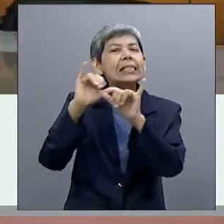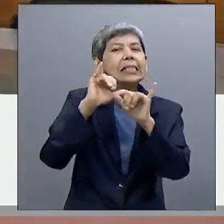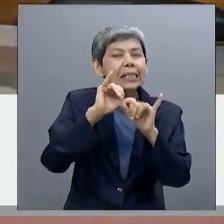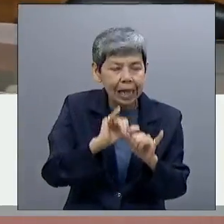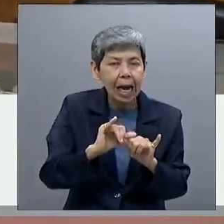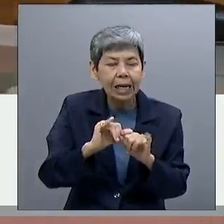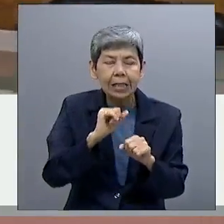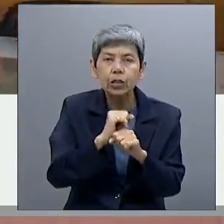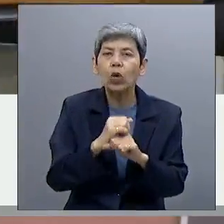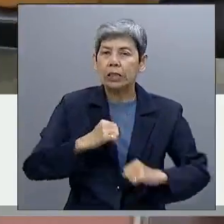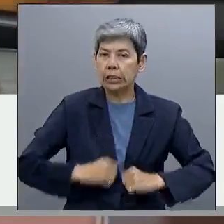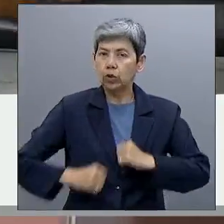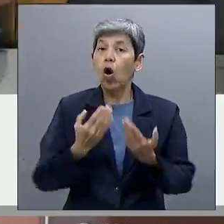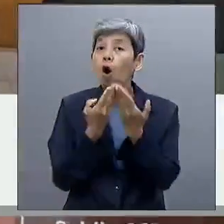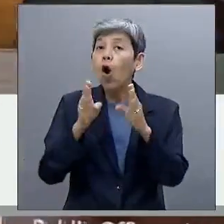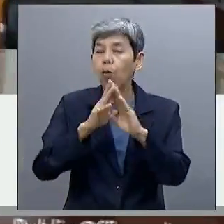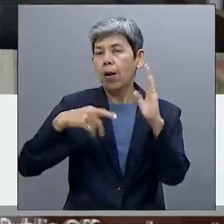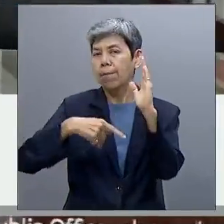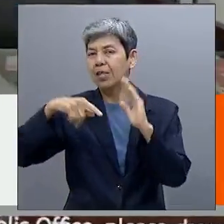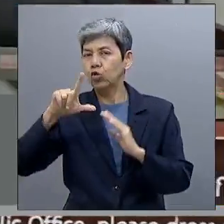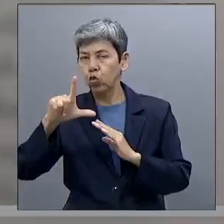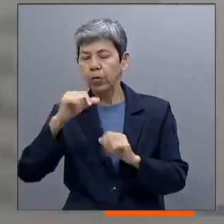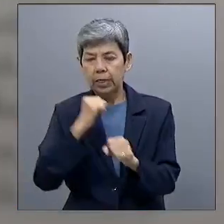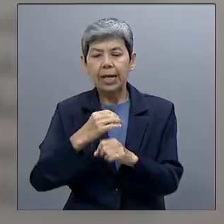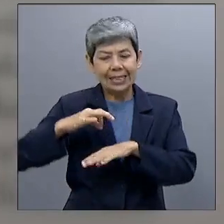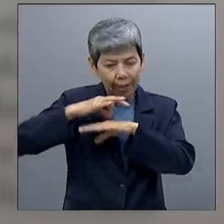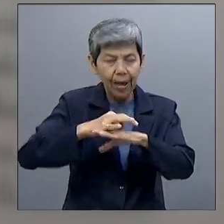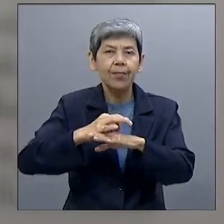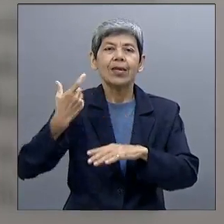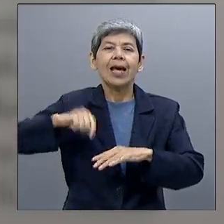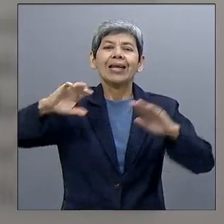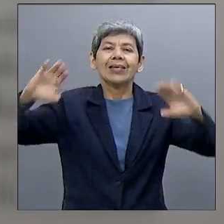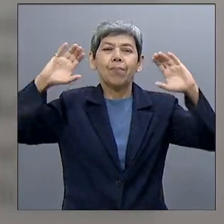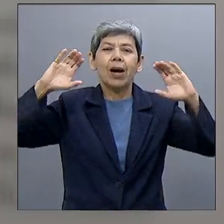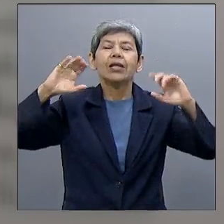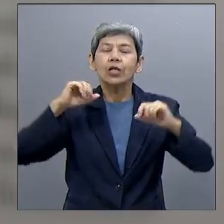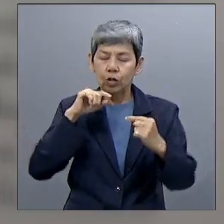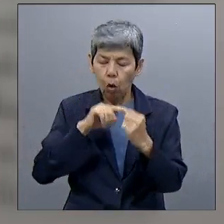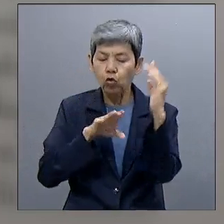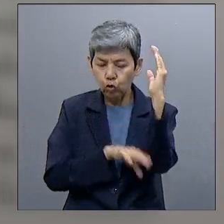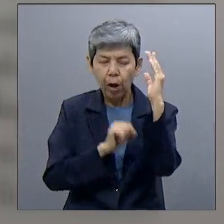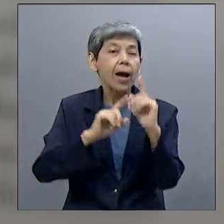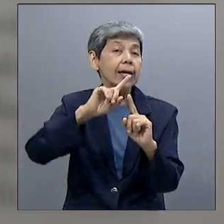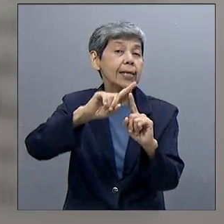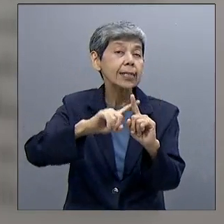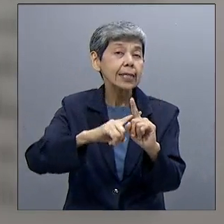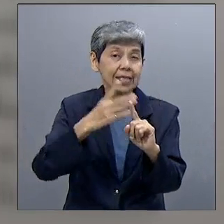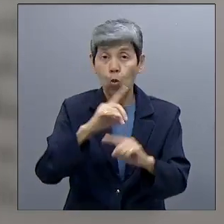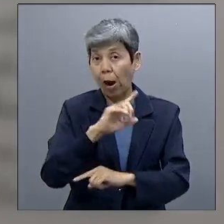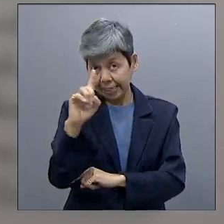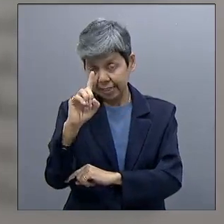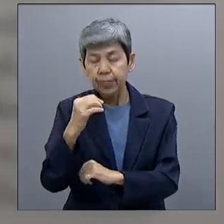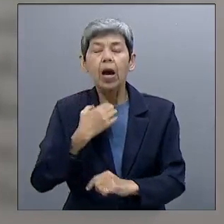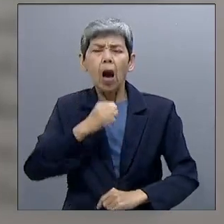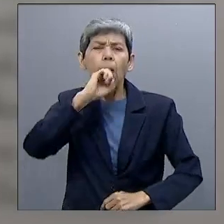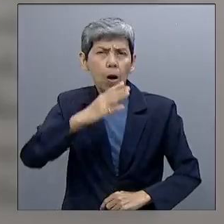อัยการคดีเยาวชนและครอบครัวจังหวัดพัทลุงมารับตำแหน่งเป็นอัยการจังหวัดคดีศาลแขวงสงขลาเมื่อ 1เมษายนที่ผ่านมายืน